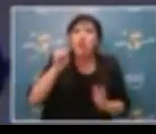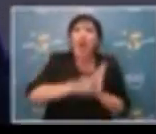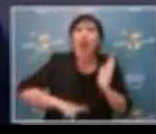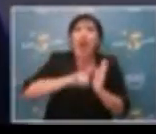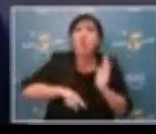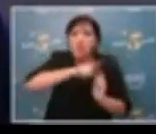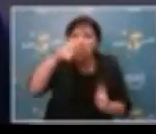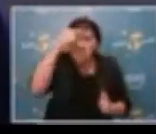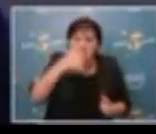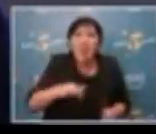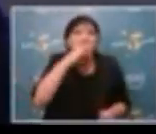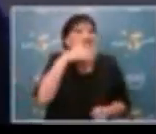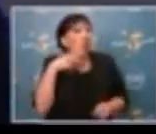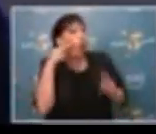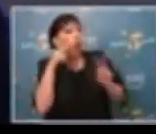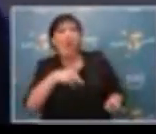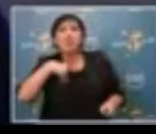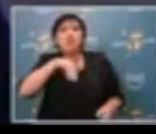sapete?